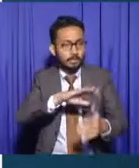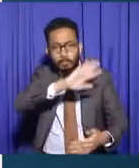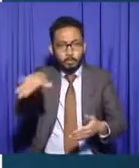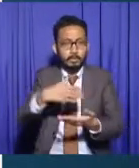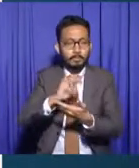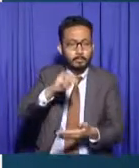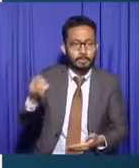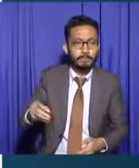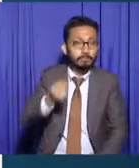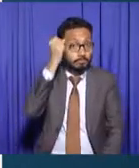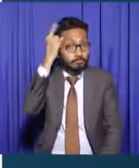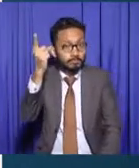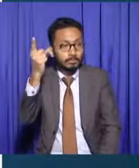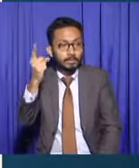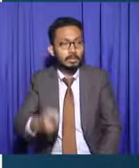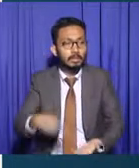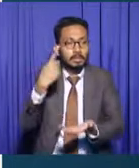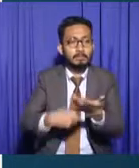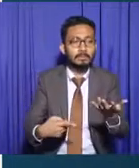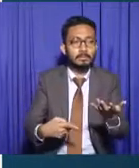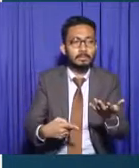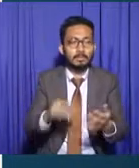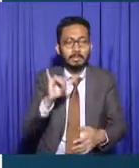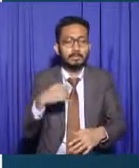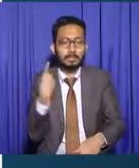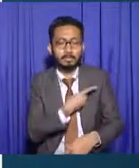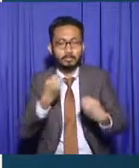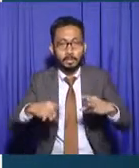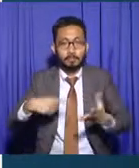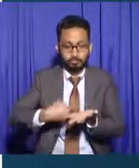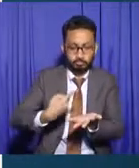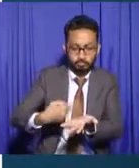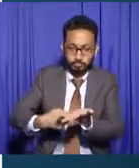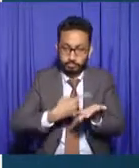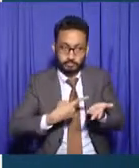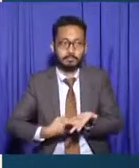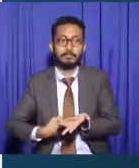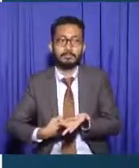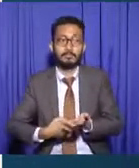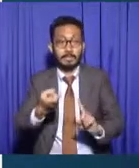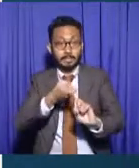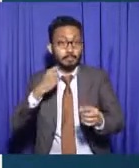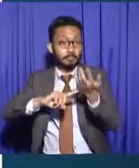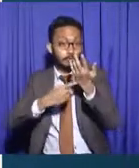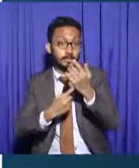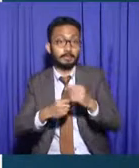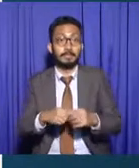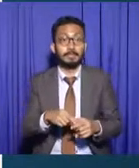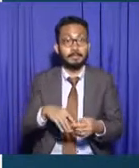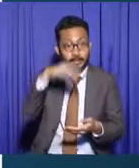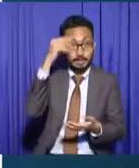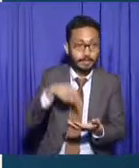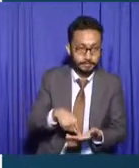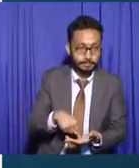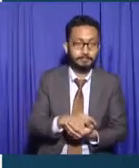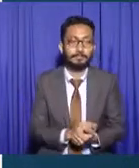semua murid-murid paham apa yang telah kita bincangkan dari mules sesi ini